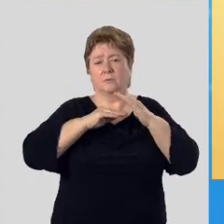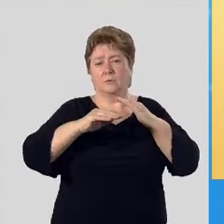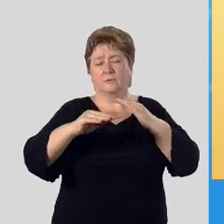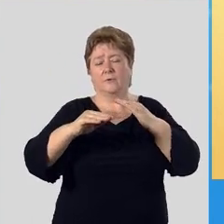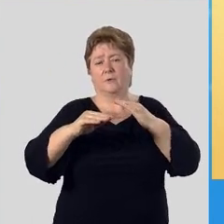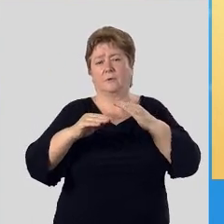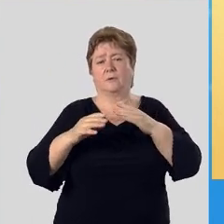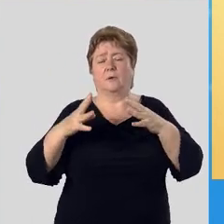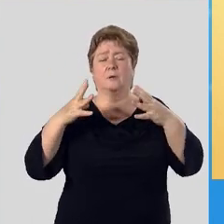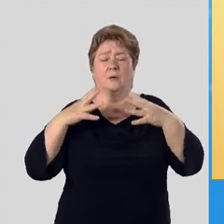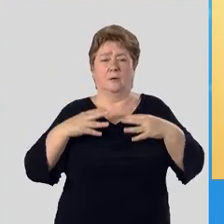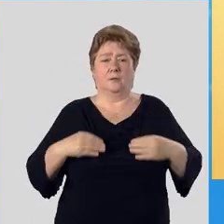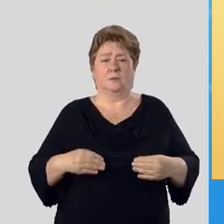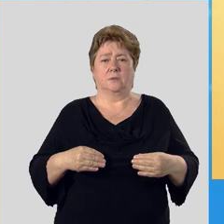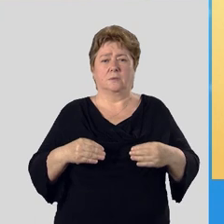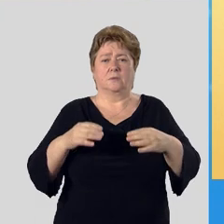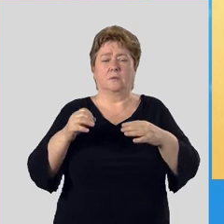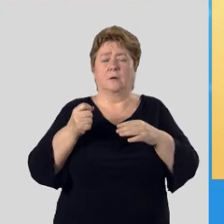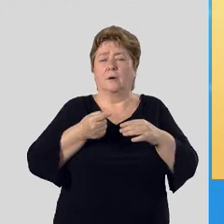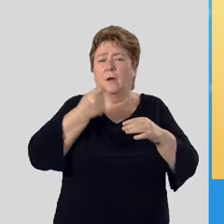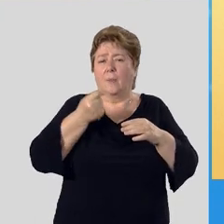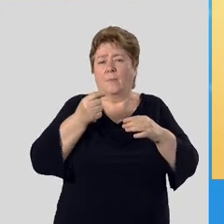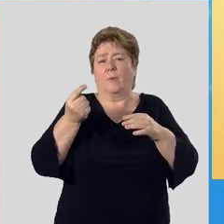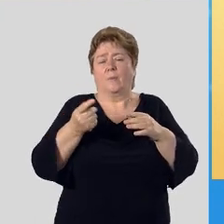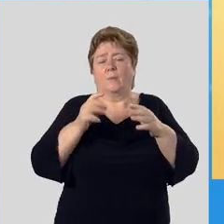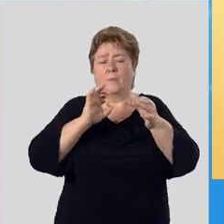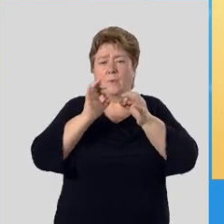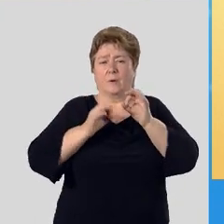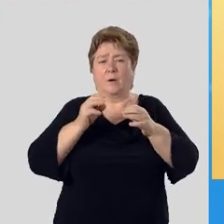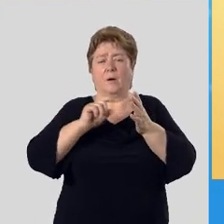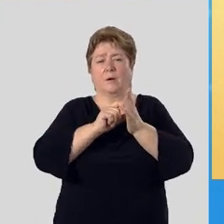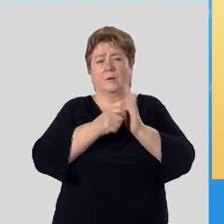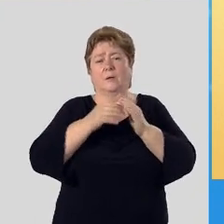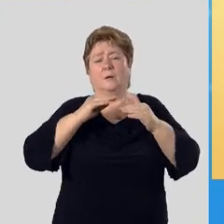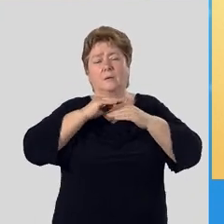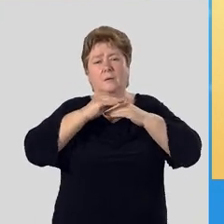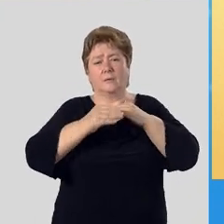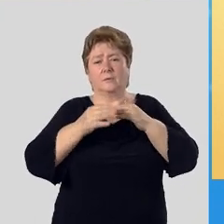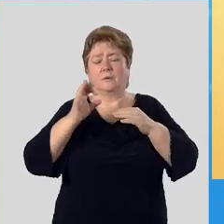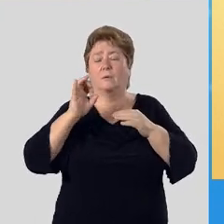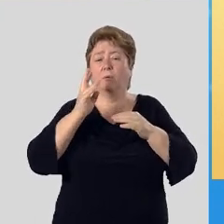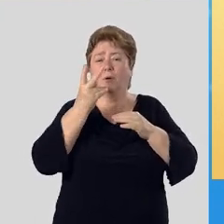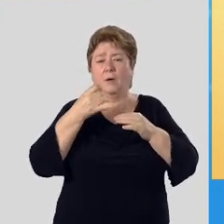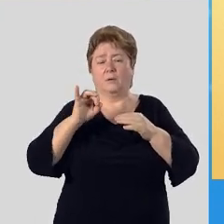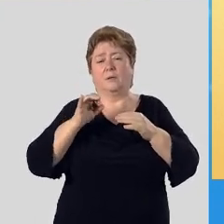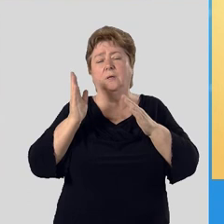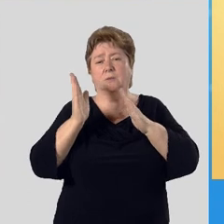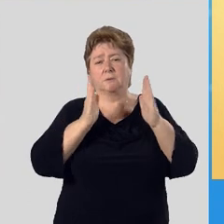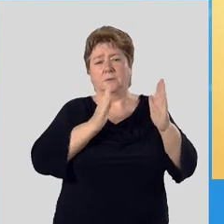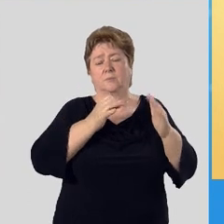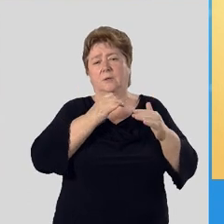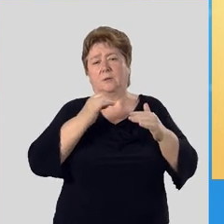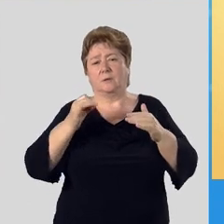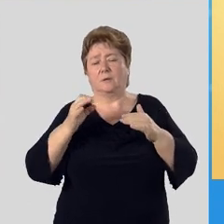уровнях организации – атомно-молекулярном, клеточном, тканевом, органном, системном